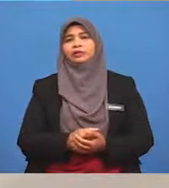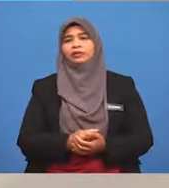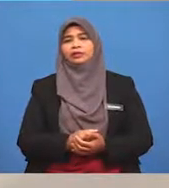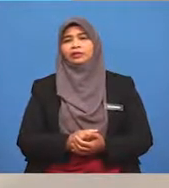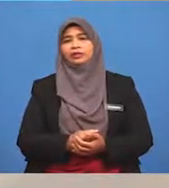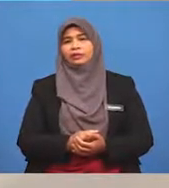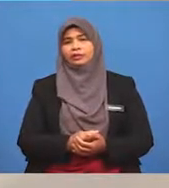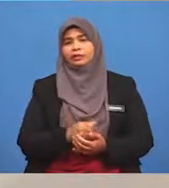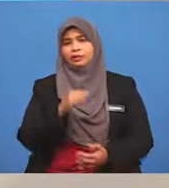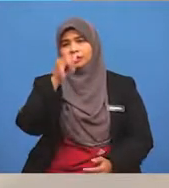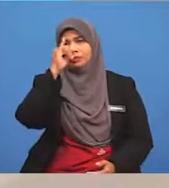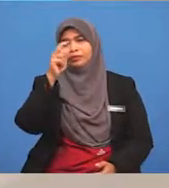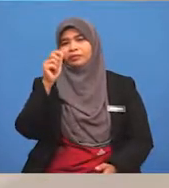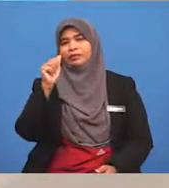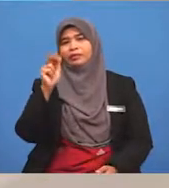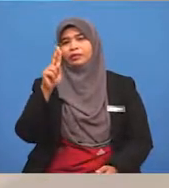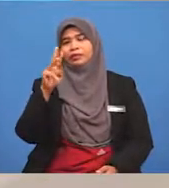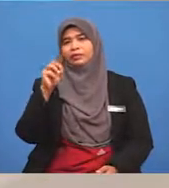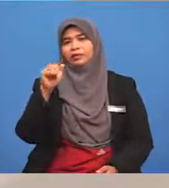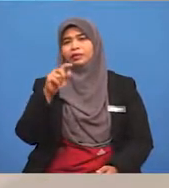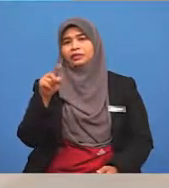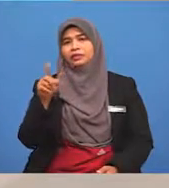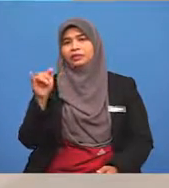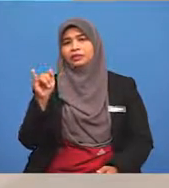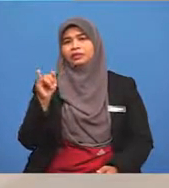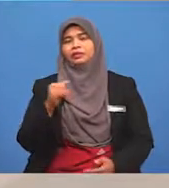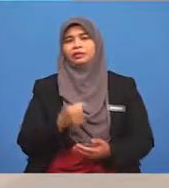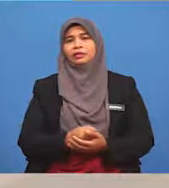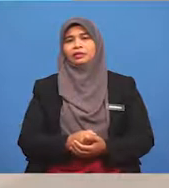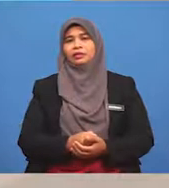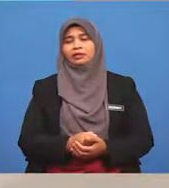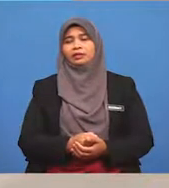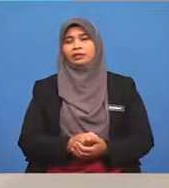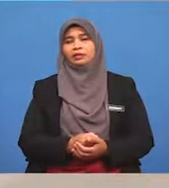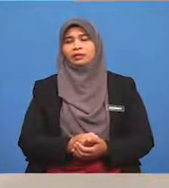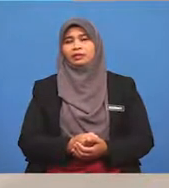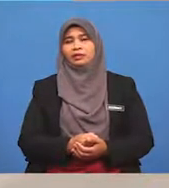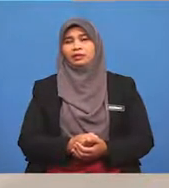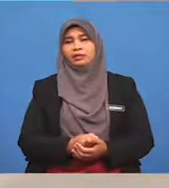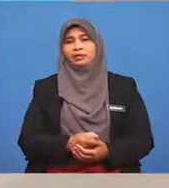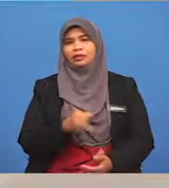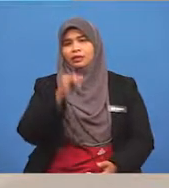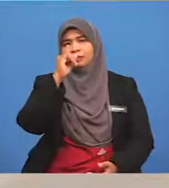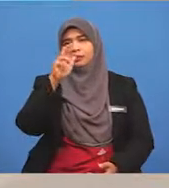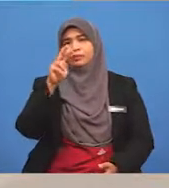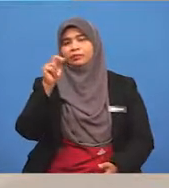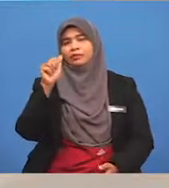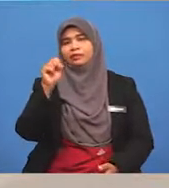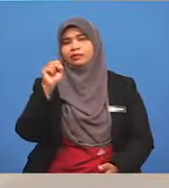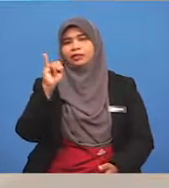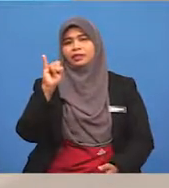Daud. Imam At-Tirmizi, penyusun bagi Sunan At-Tirmizi. Imam